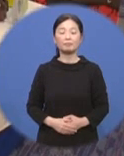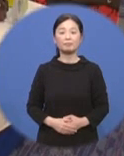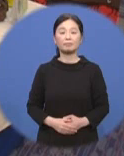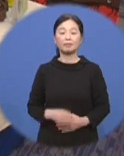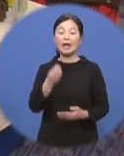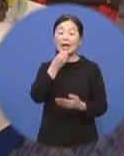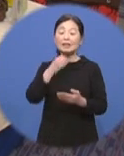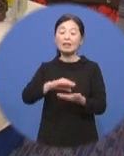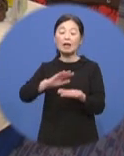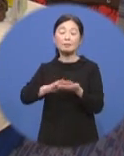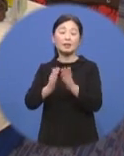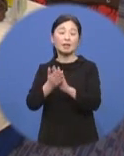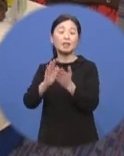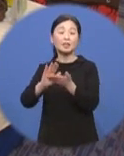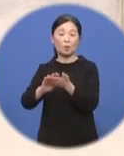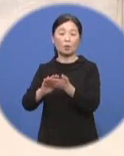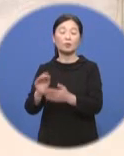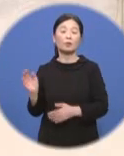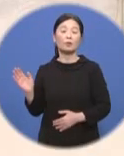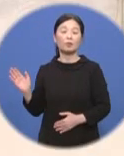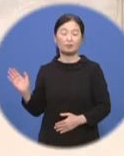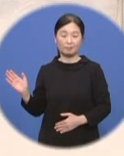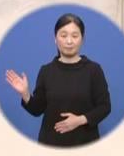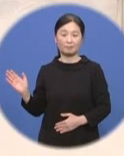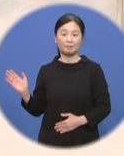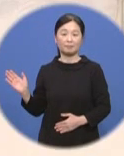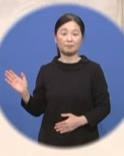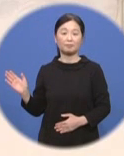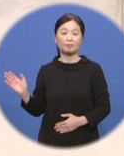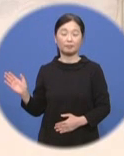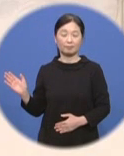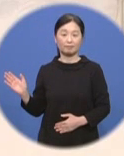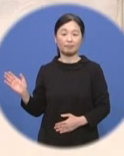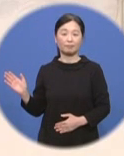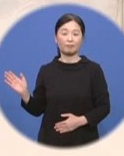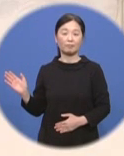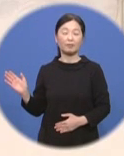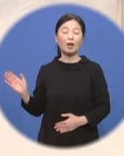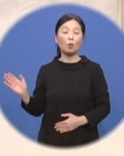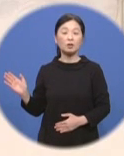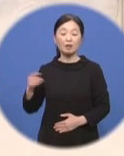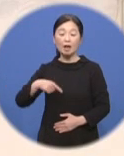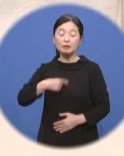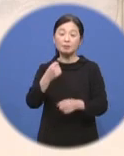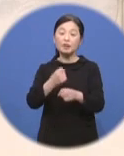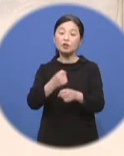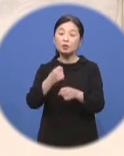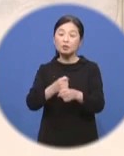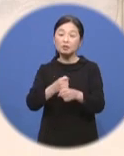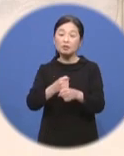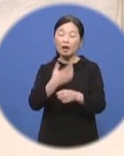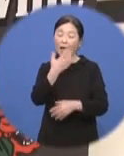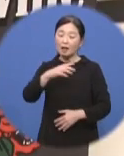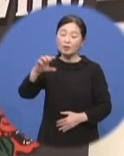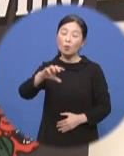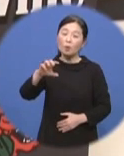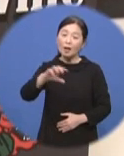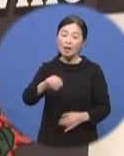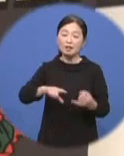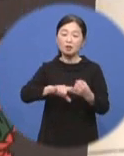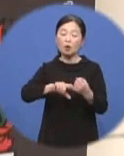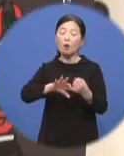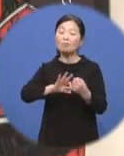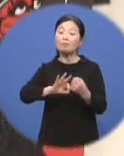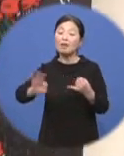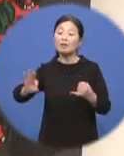稲美町の川端ファームのネギのタバスコネギスコビルは自家製の唐辛子とネギで作られた和歌